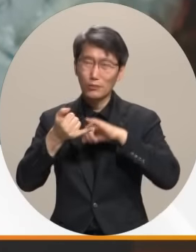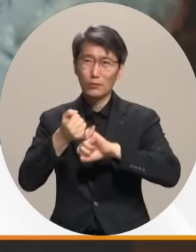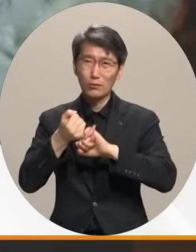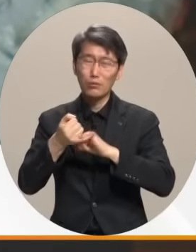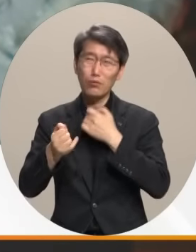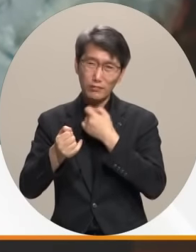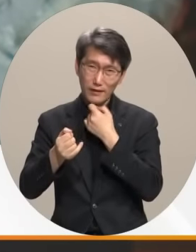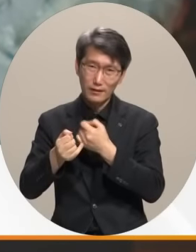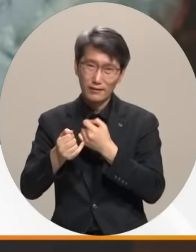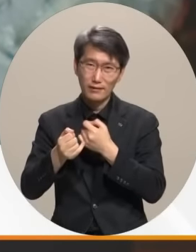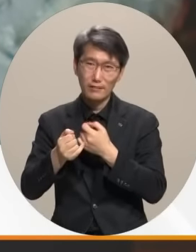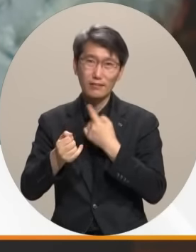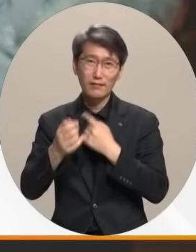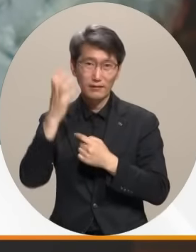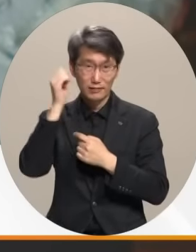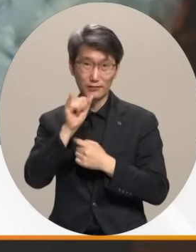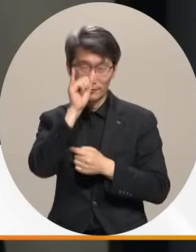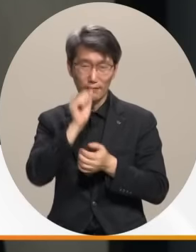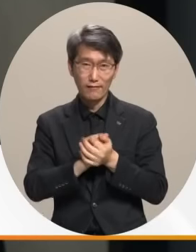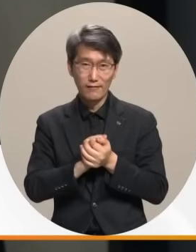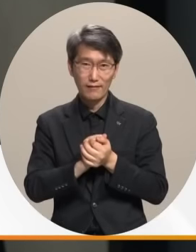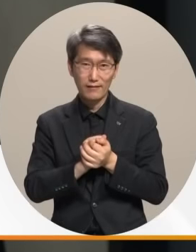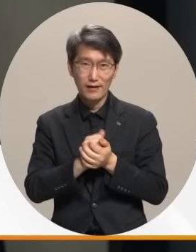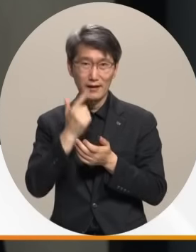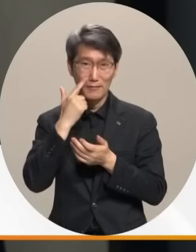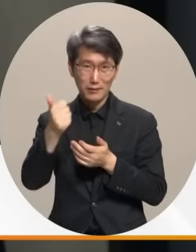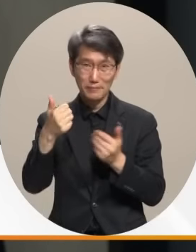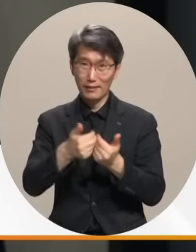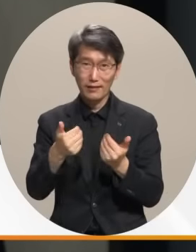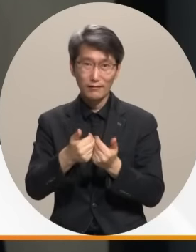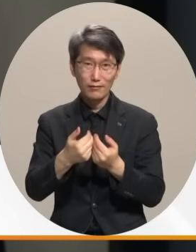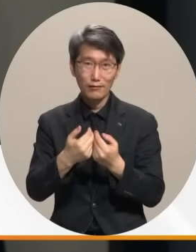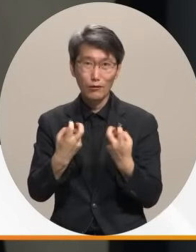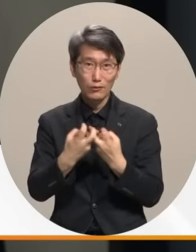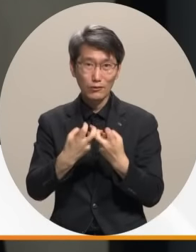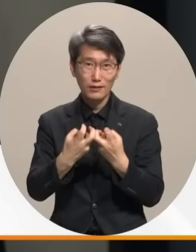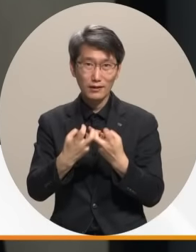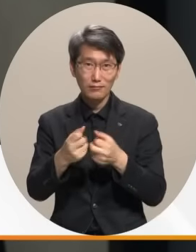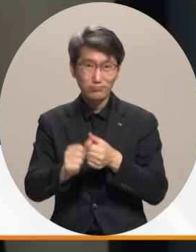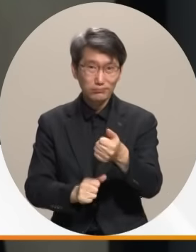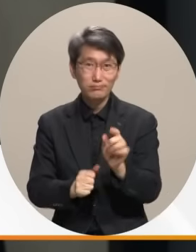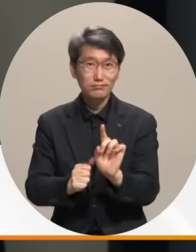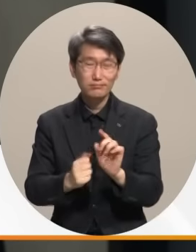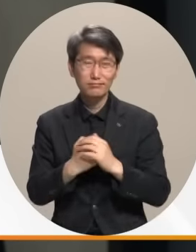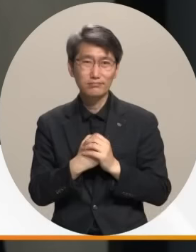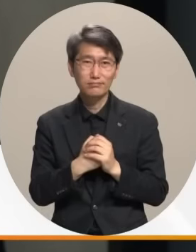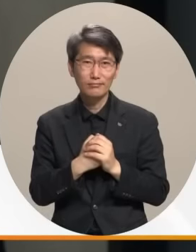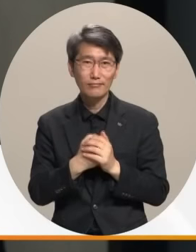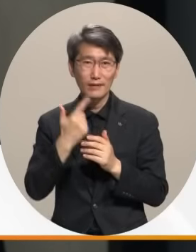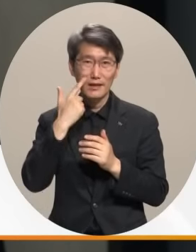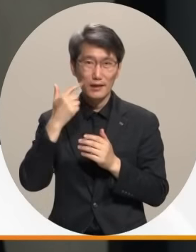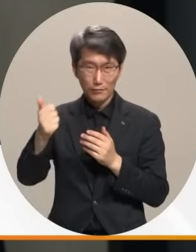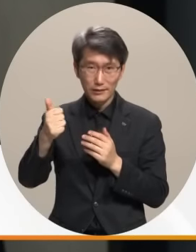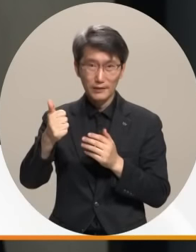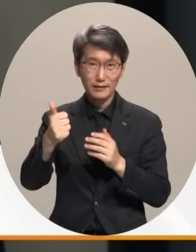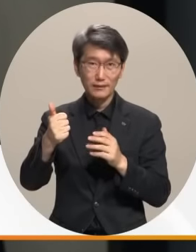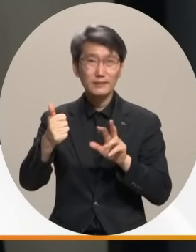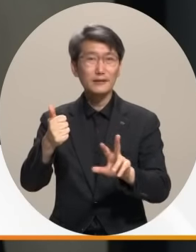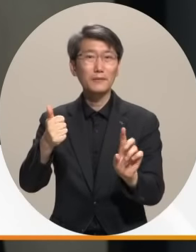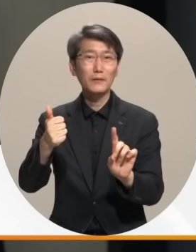하겠다라고 호소를 했던 기억이 나는데 예 아버지 반대는 어떻게 극복을 하셨는지요음 아버지께서